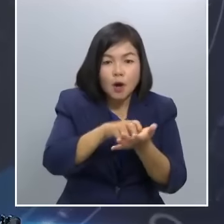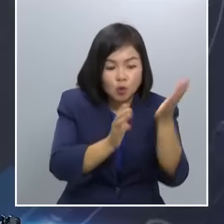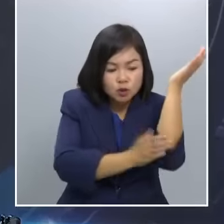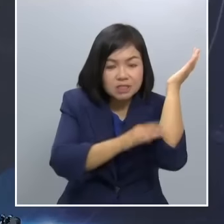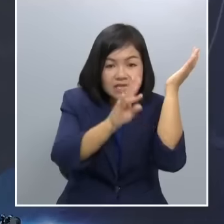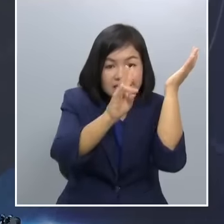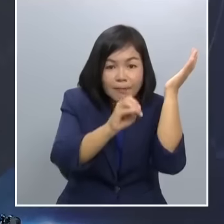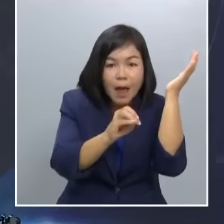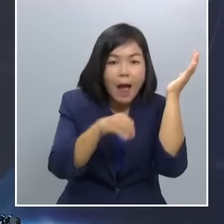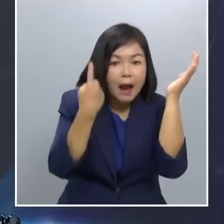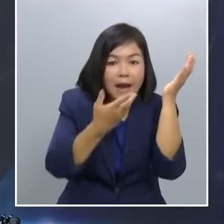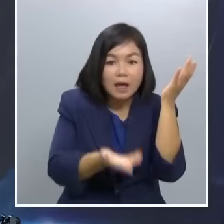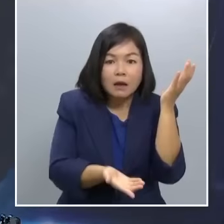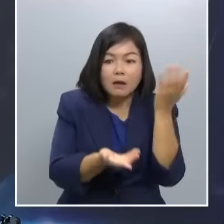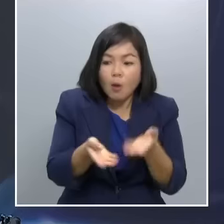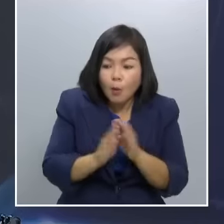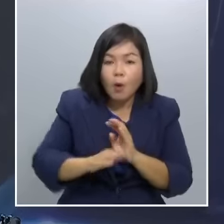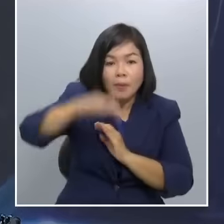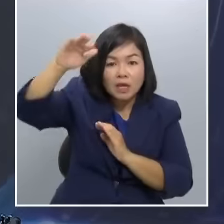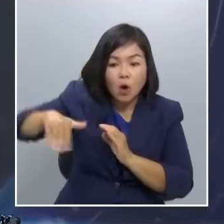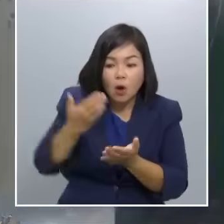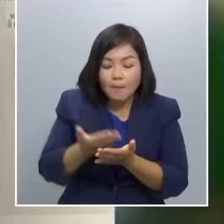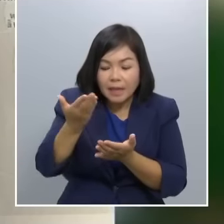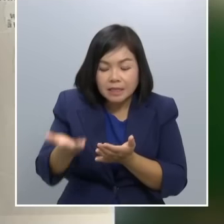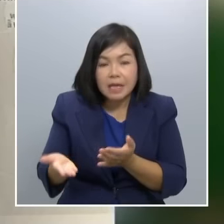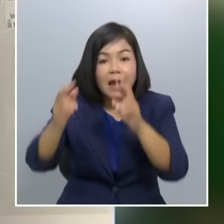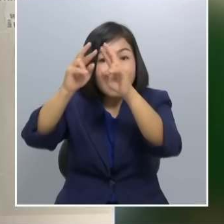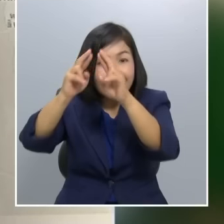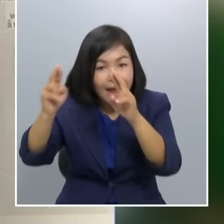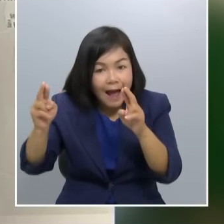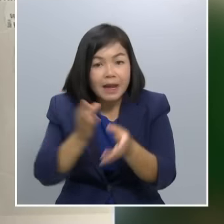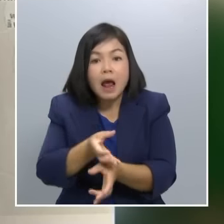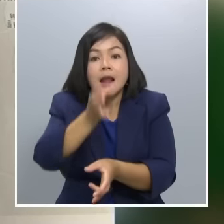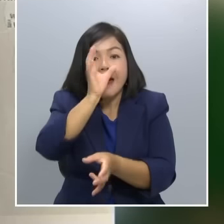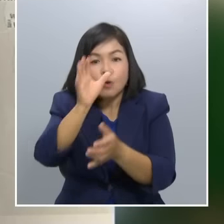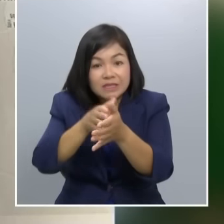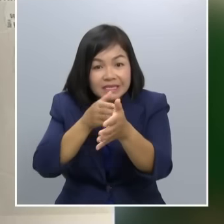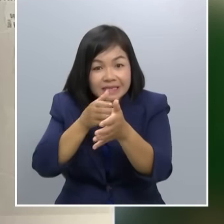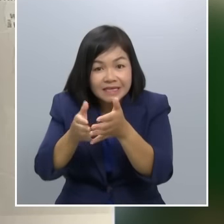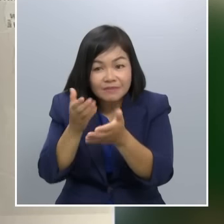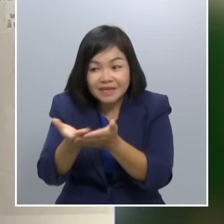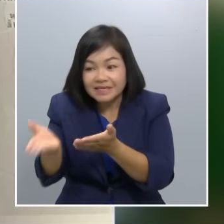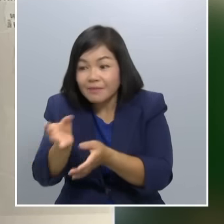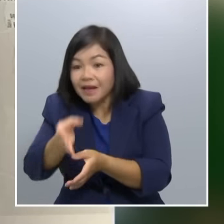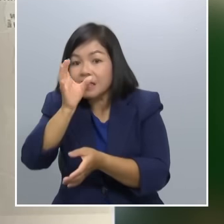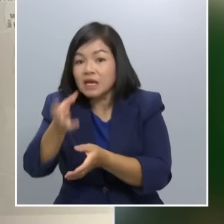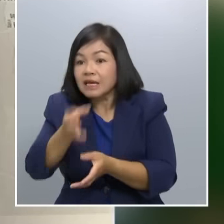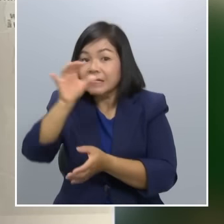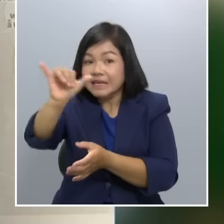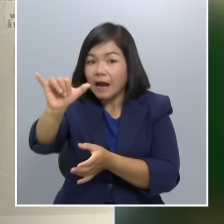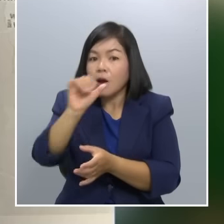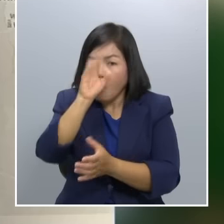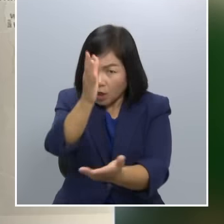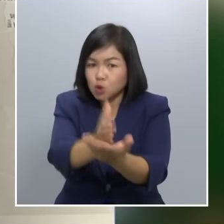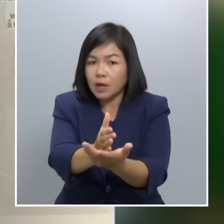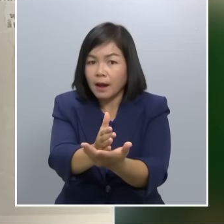ใครที่มีญาติพี่น้องไปซื้อยาดองเอาไว้แล้วยังไม่ได้กินแล้วเก็บไว้แล้วจะเอามากินเนี่ยรีบไปบอกก่อนนะครับอค่ะ